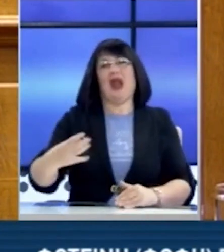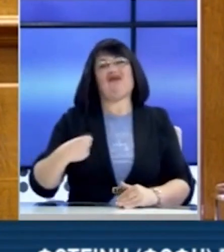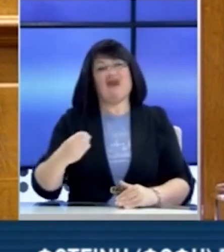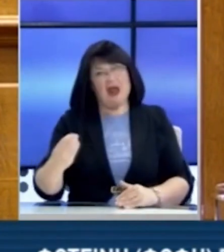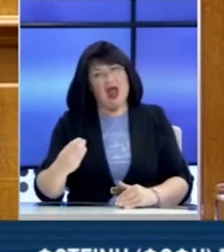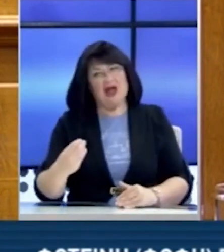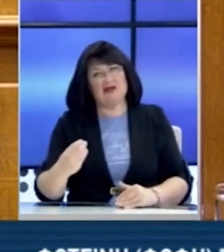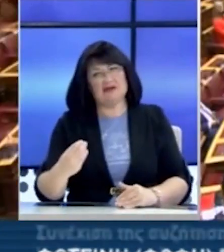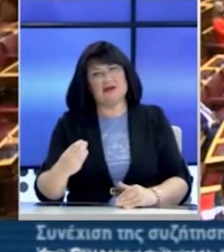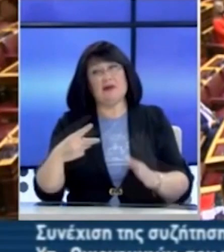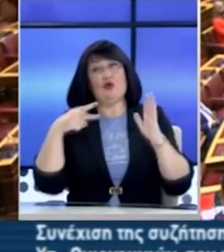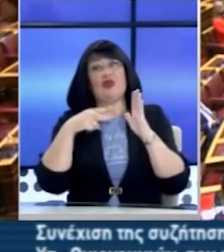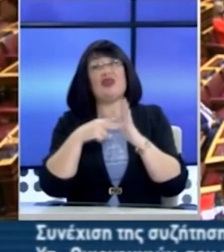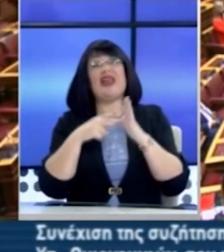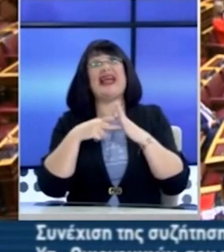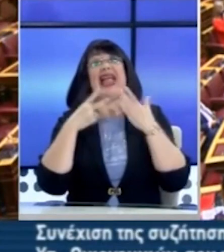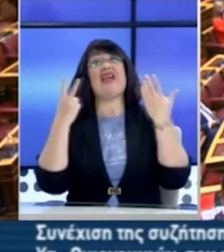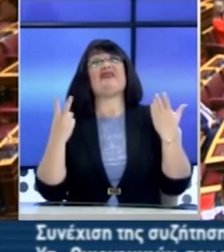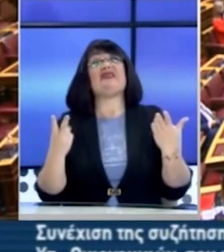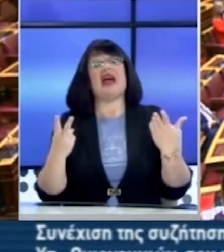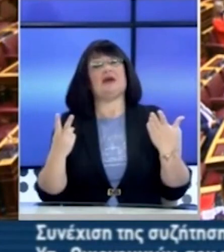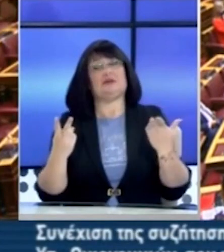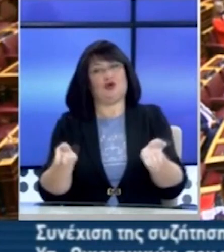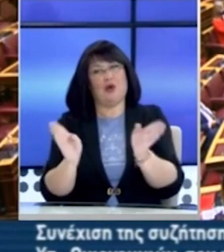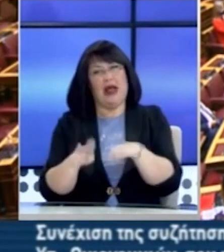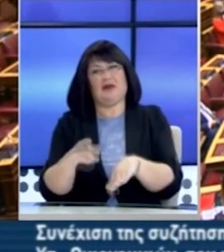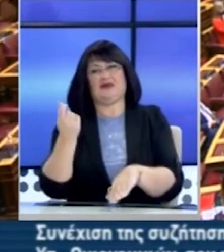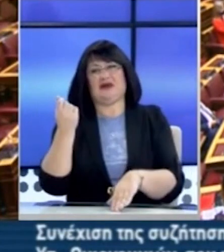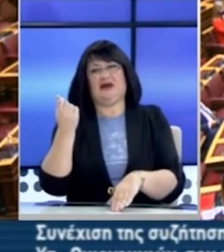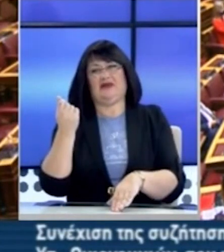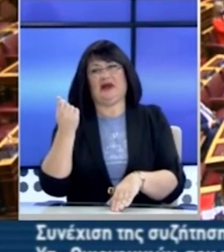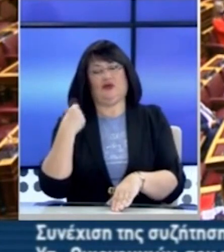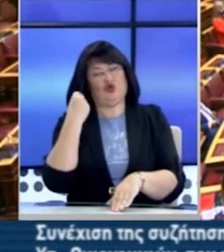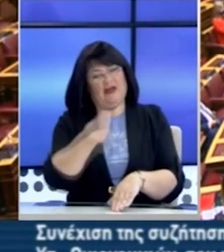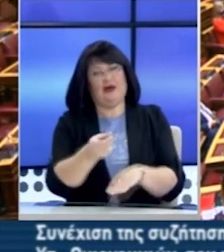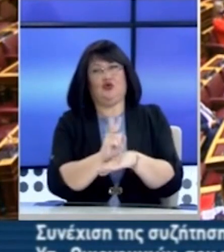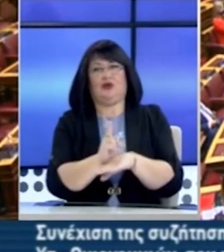2017. Το καταθέτω για τα πρακτικά.